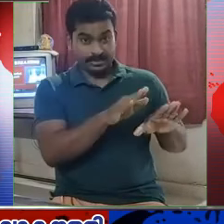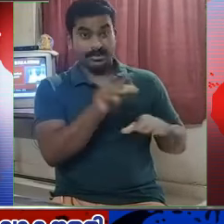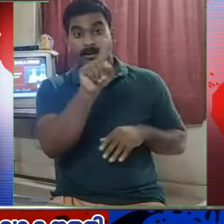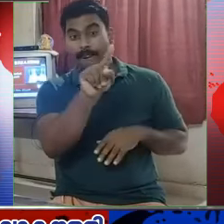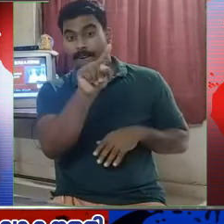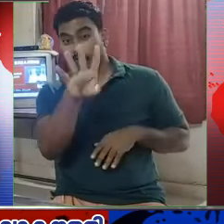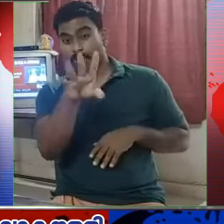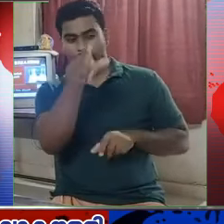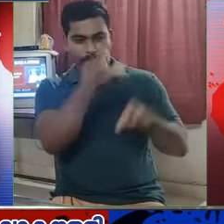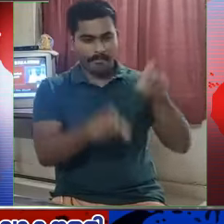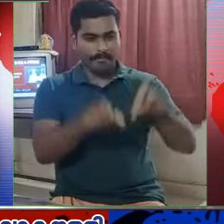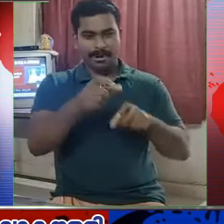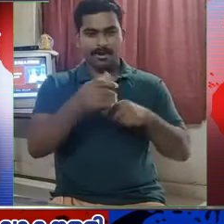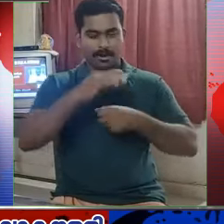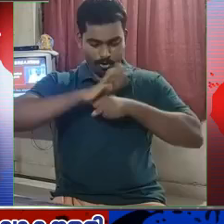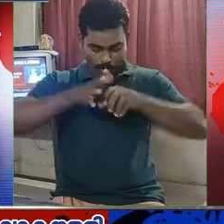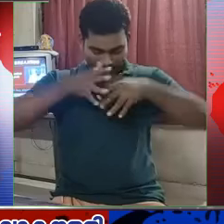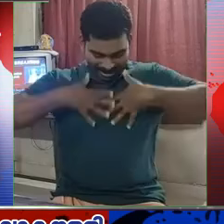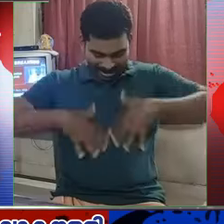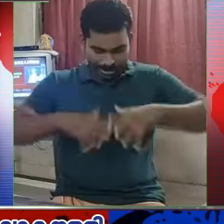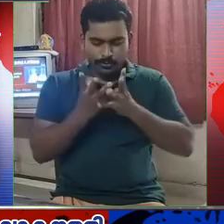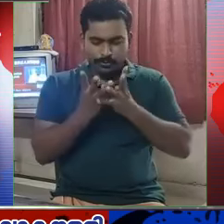ഓരോ ആൾ വീതം.